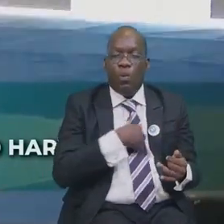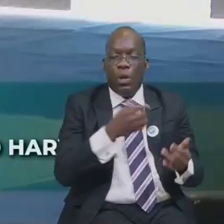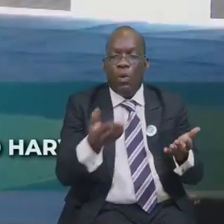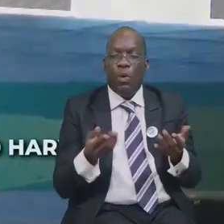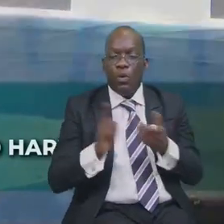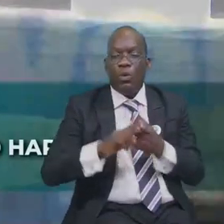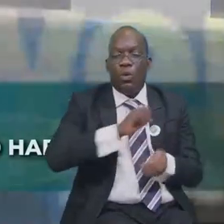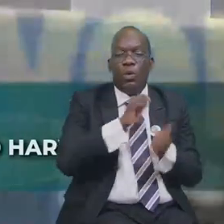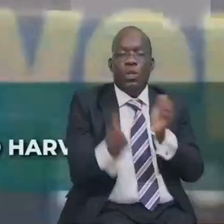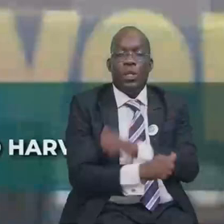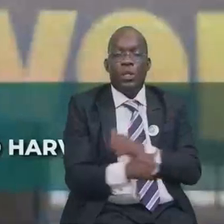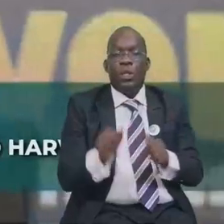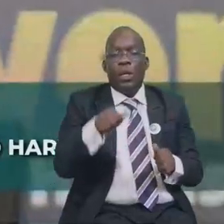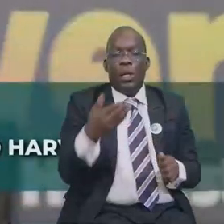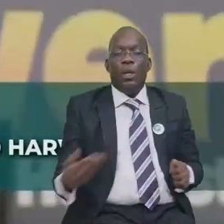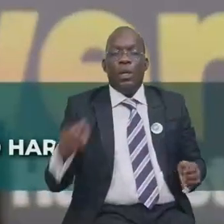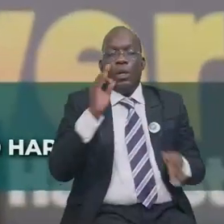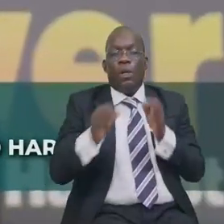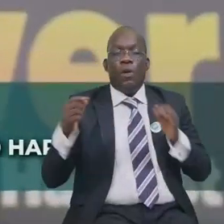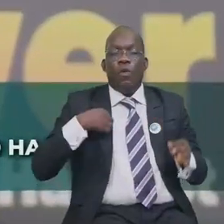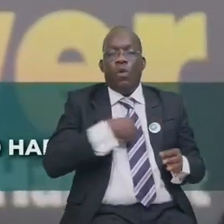soit, si nous voulons